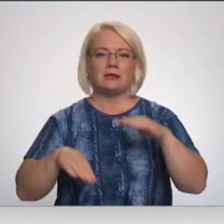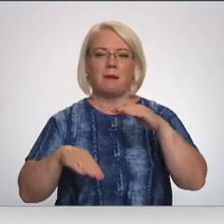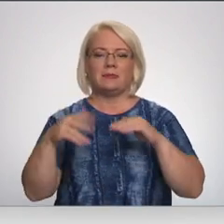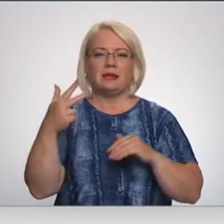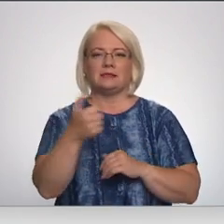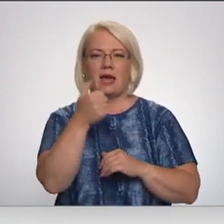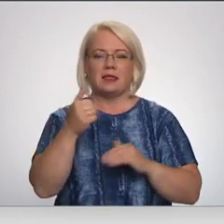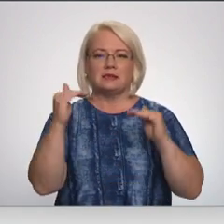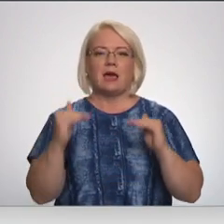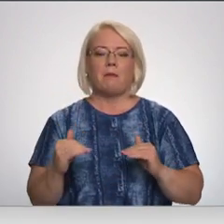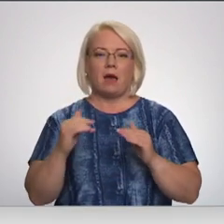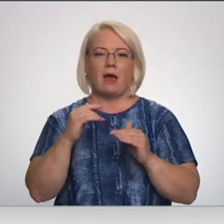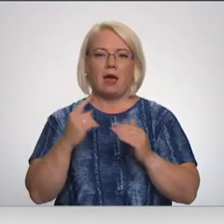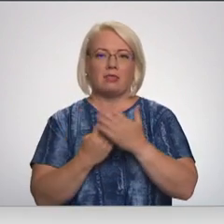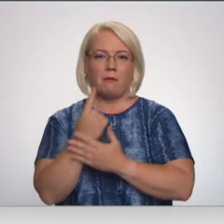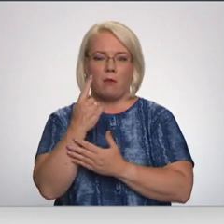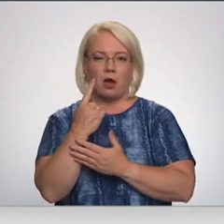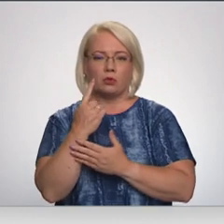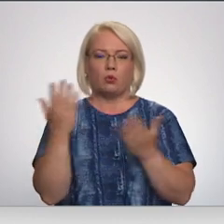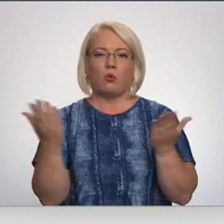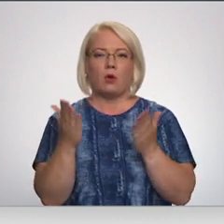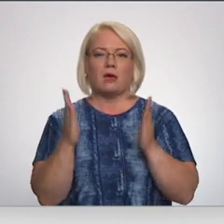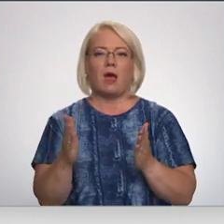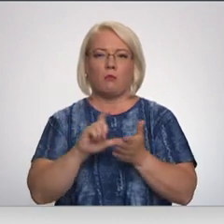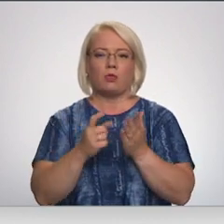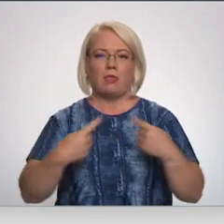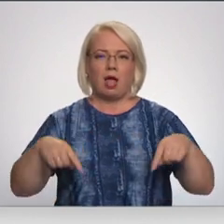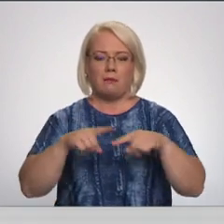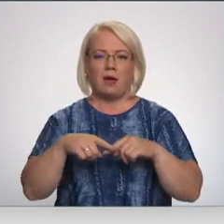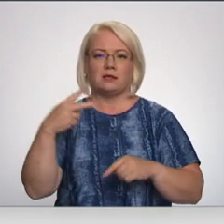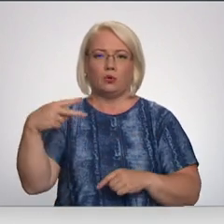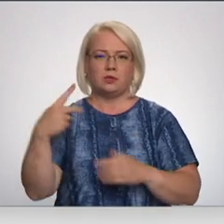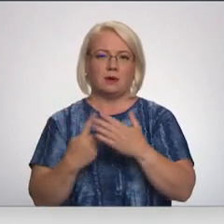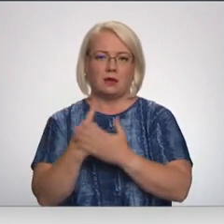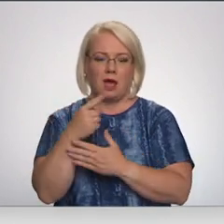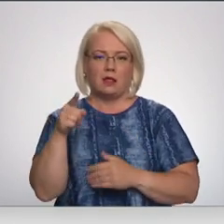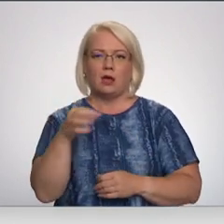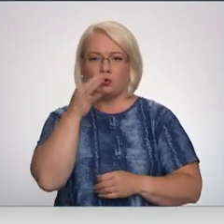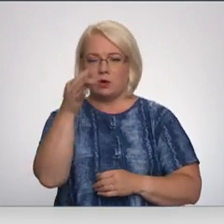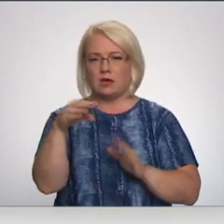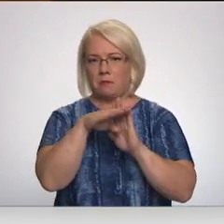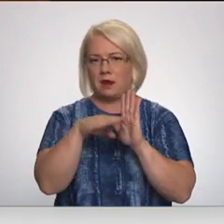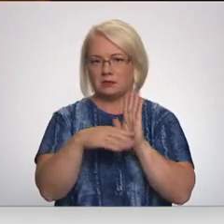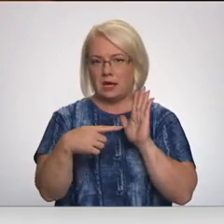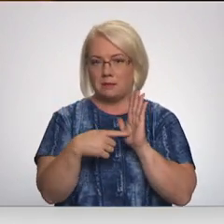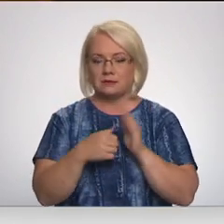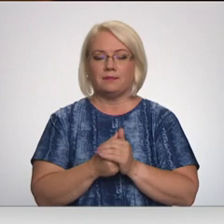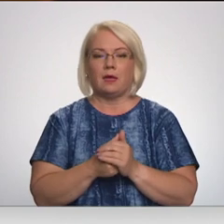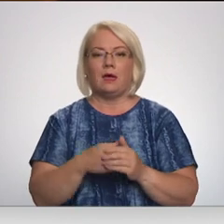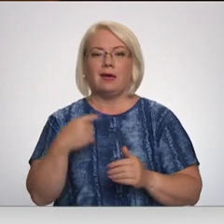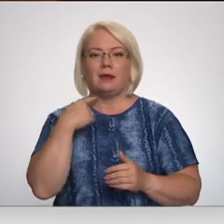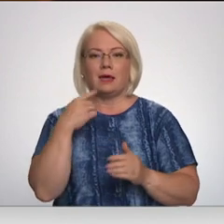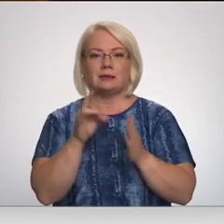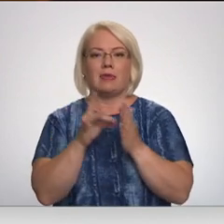kādai ir jābūt telpās, ir 20 grādi, un to nosaka higiēnas prasības pirmskolas izglītības iestādēs. Rīgas